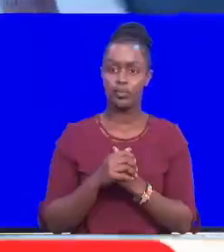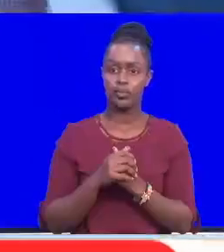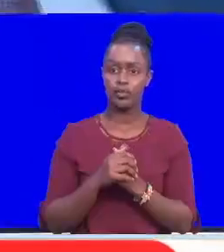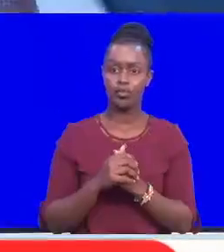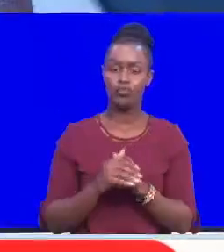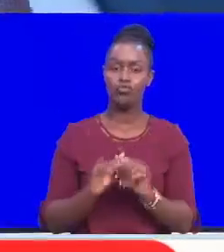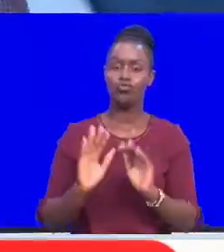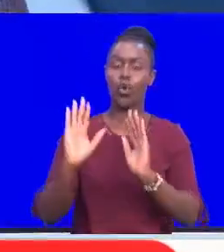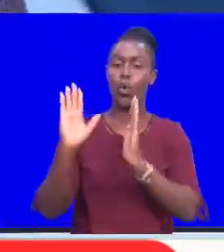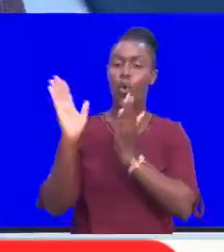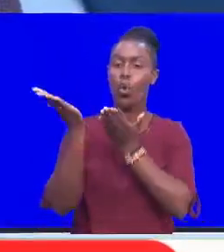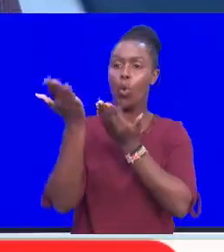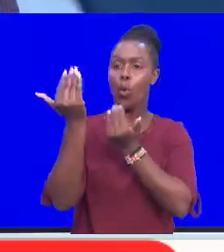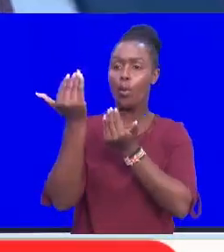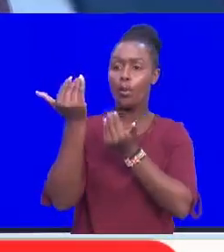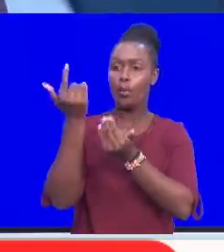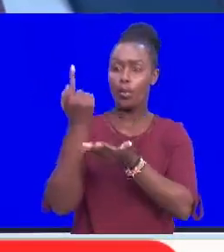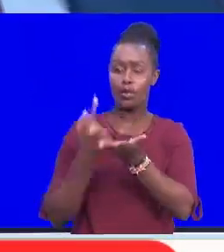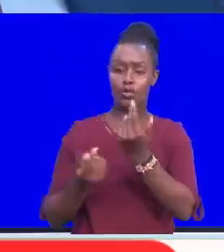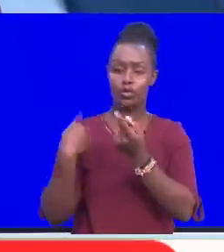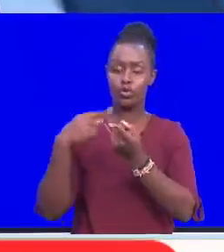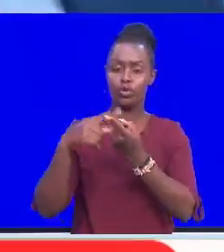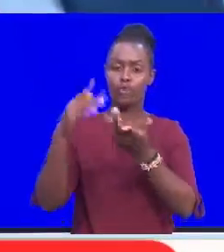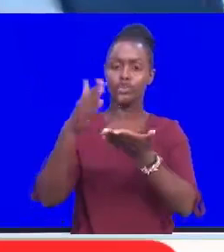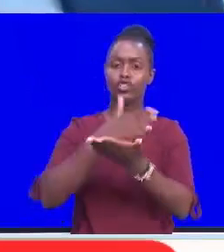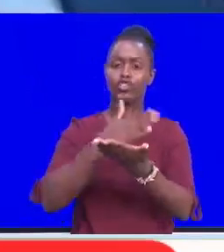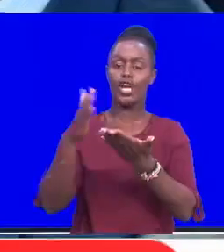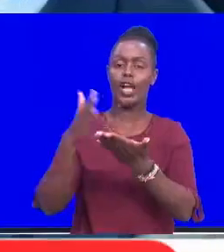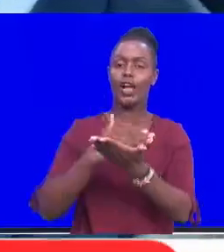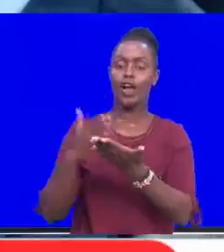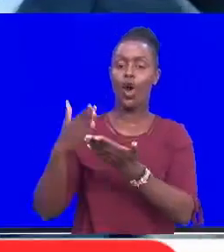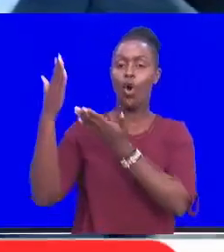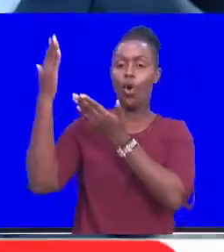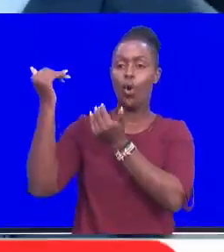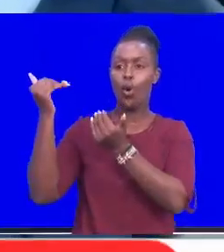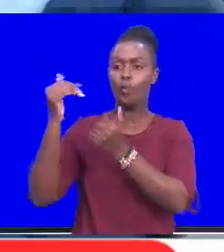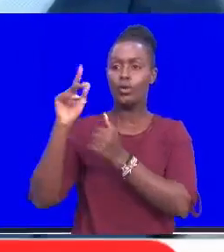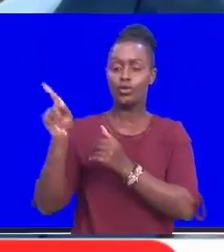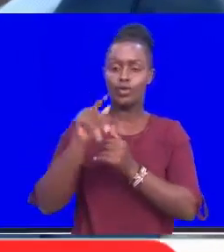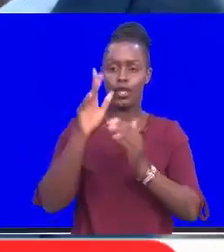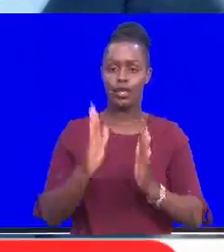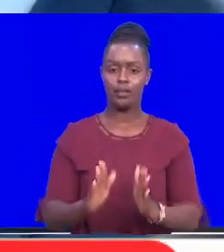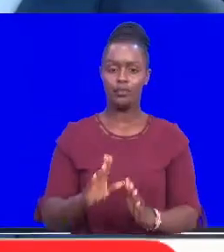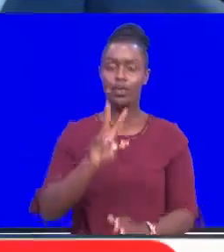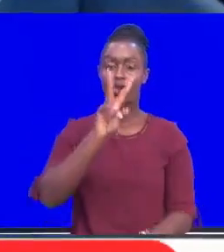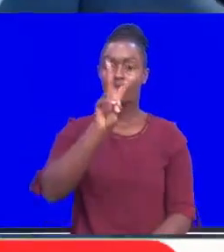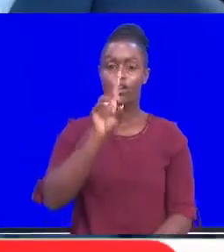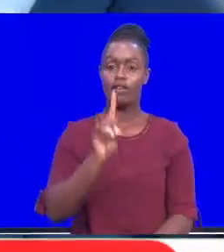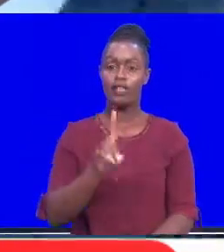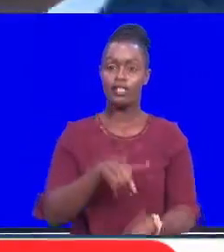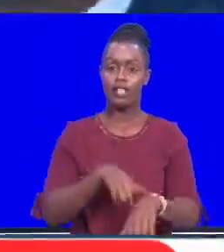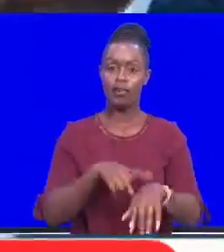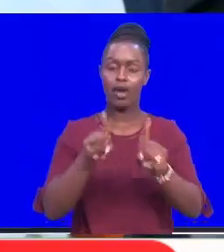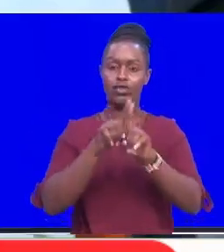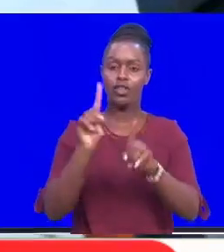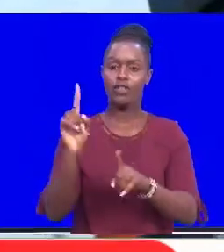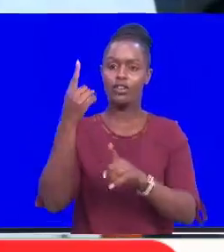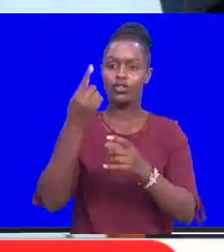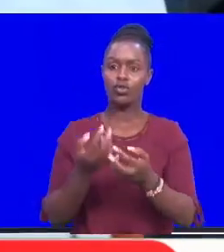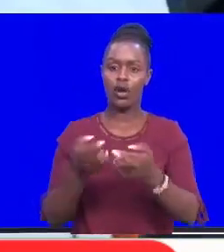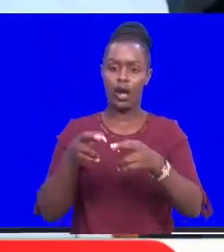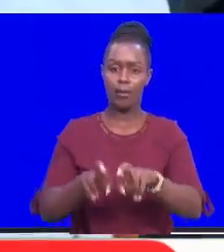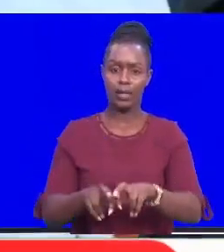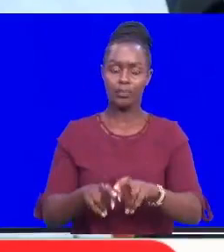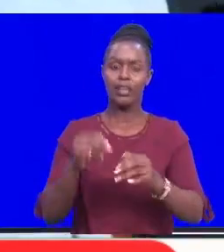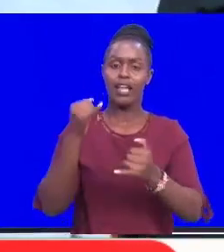wakitumai kusambaza ujumbe wa matumaini kwa Wakenya. Maombi ya kitaifa ya 21 nchini na ya kwanza kabisa kufanyika Alhamisi